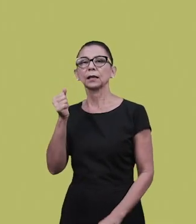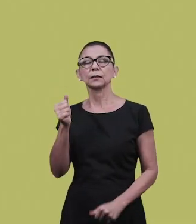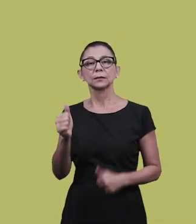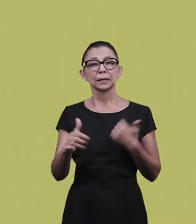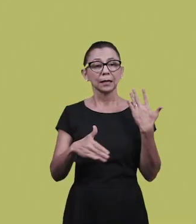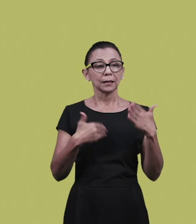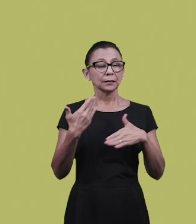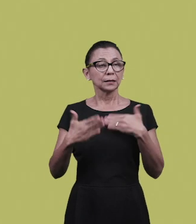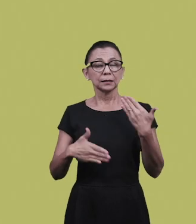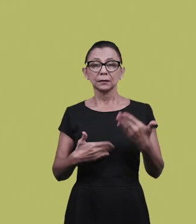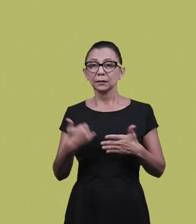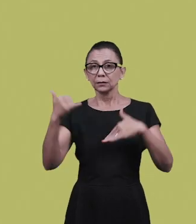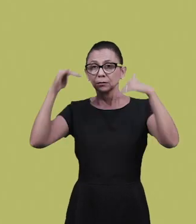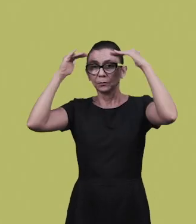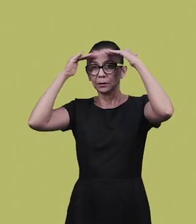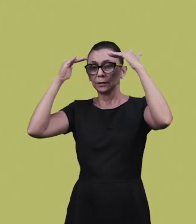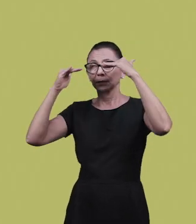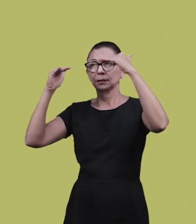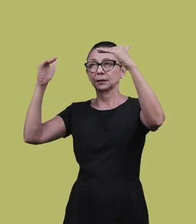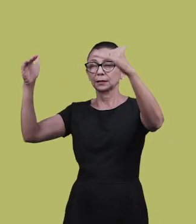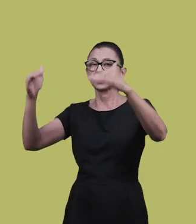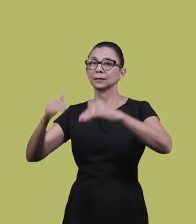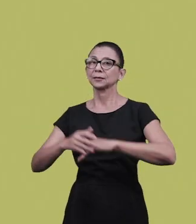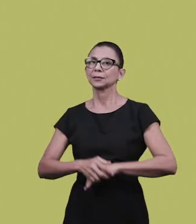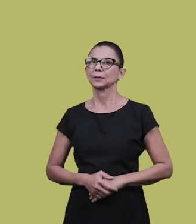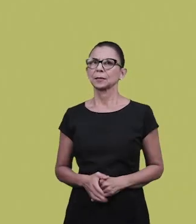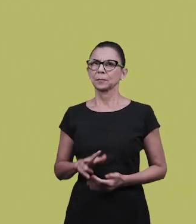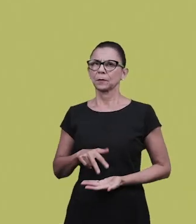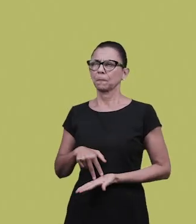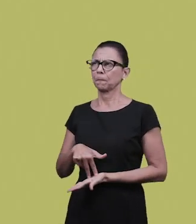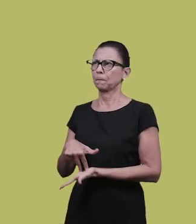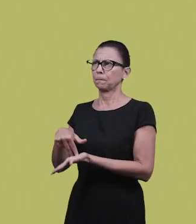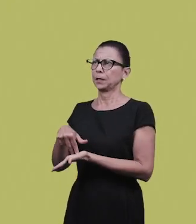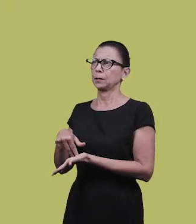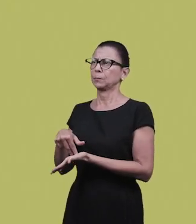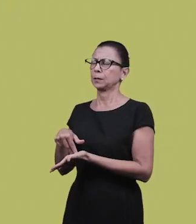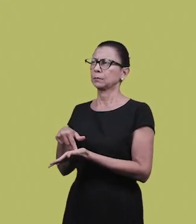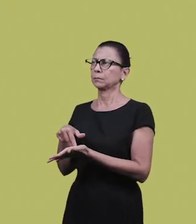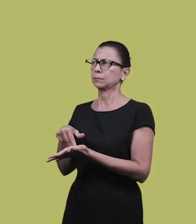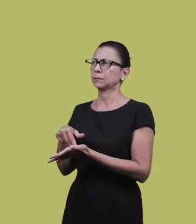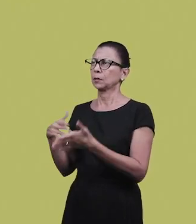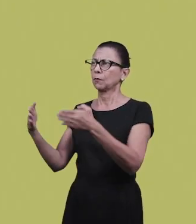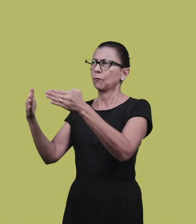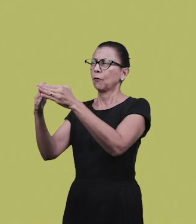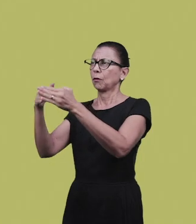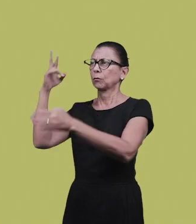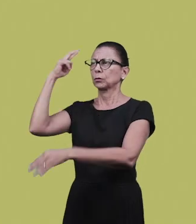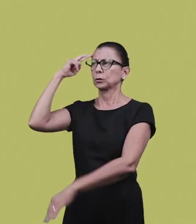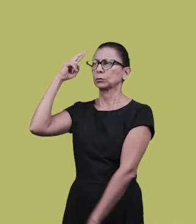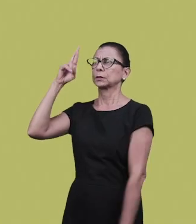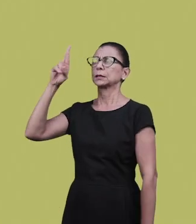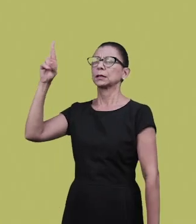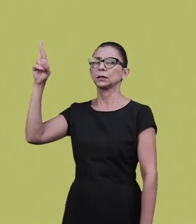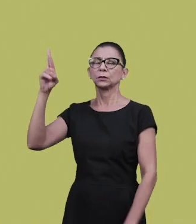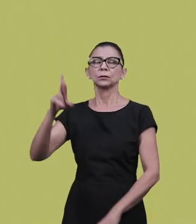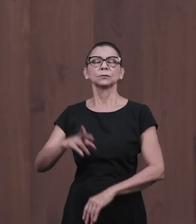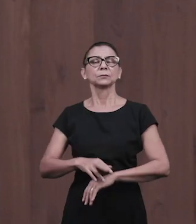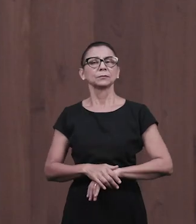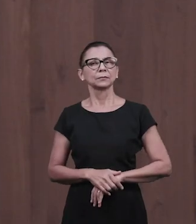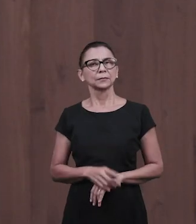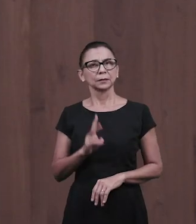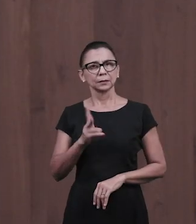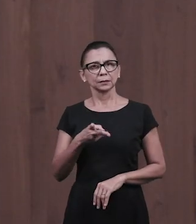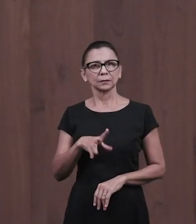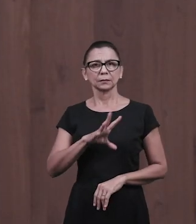Dieu. On ne dévions ni à droite ni à gauche. Que nous puissions aimer la parole de Dieu